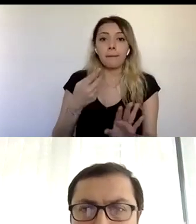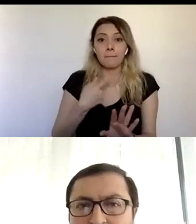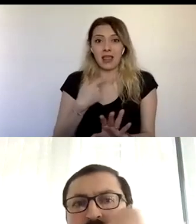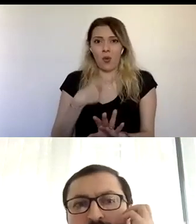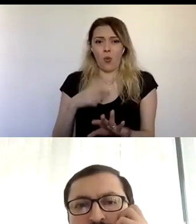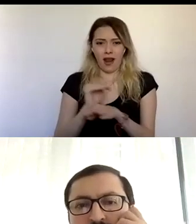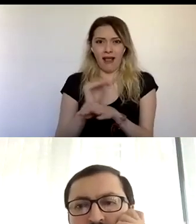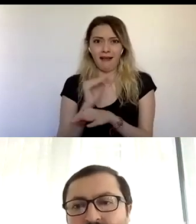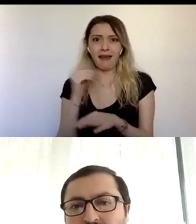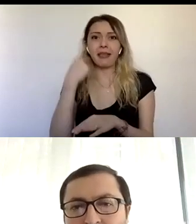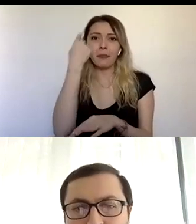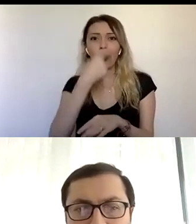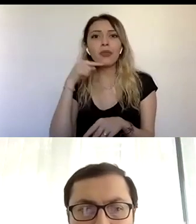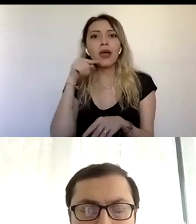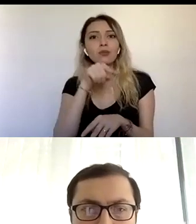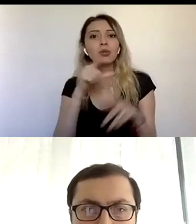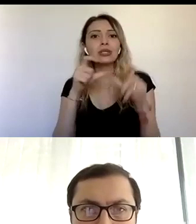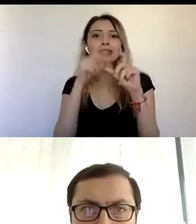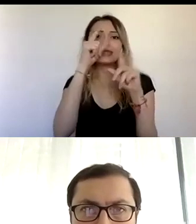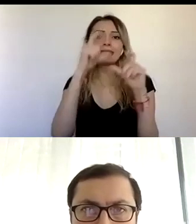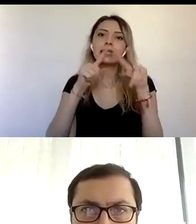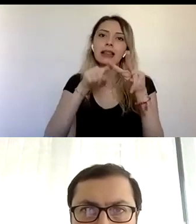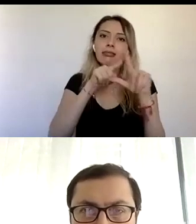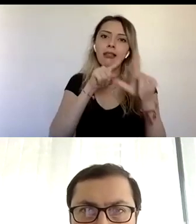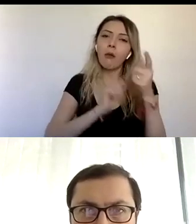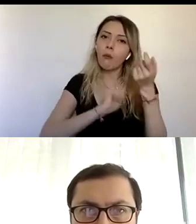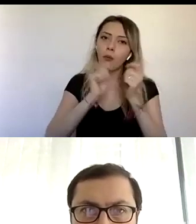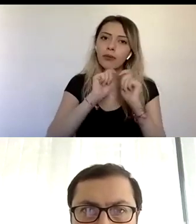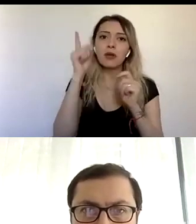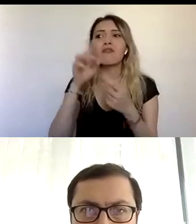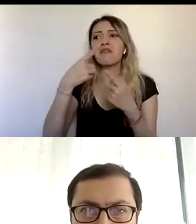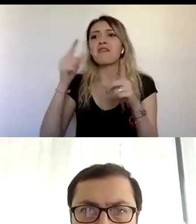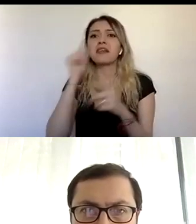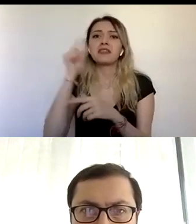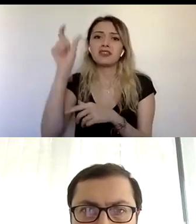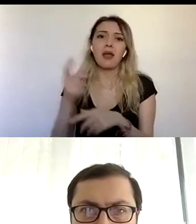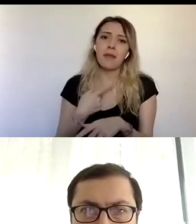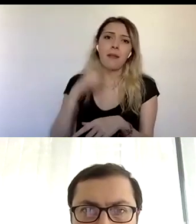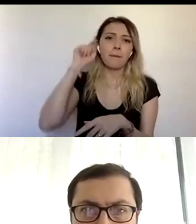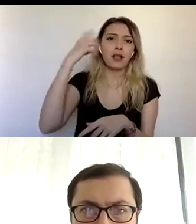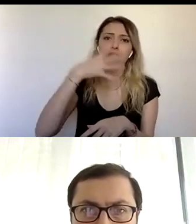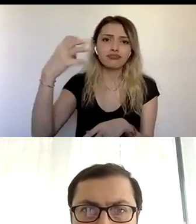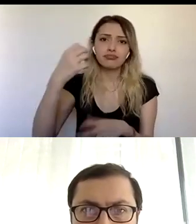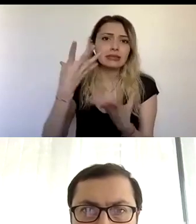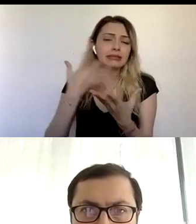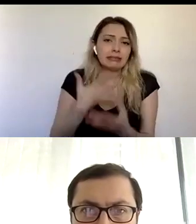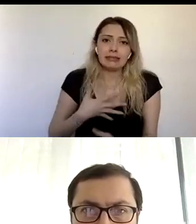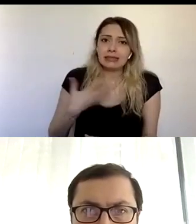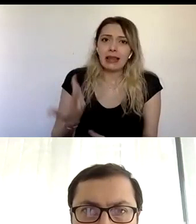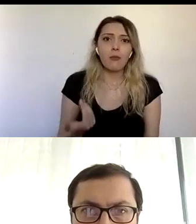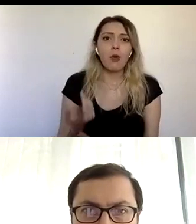veriyoruz. O yüzden bu uygulamaları kullanıyoruz olmalı. Yani sunumun ilk başında söylediğim gibi eve girince perdemizi niye